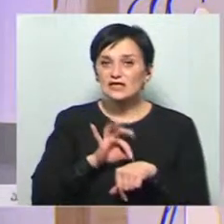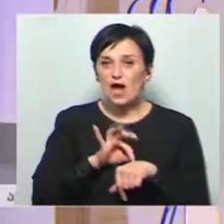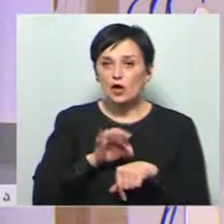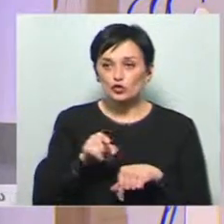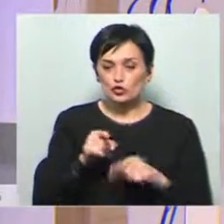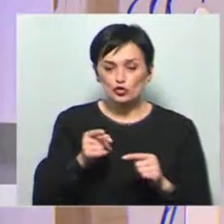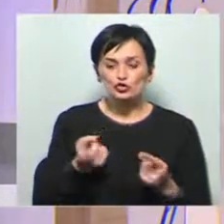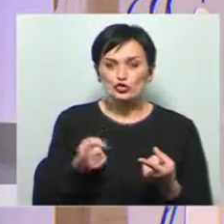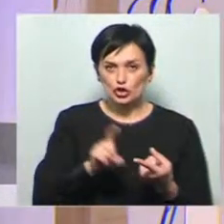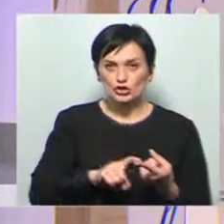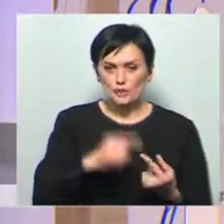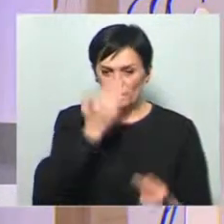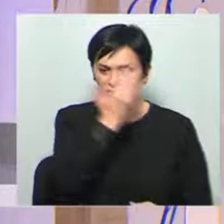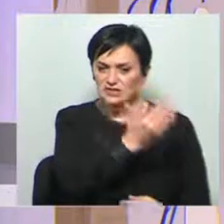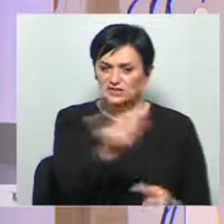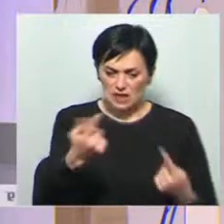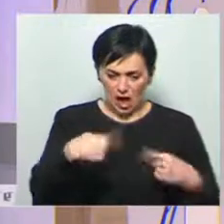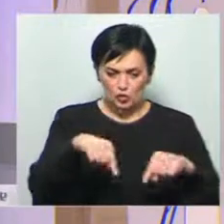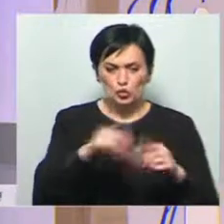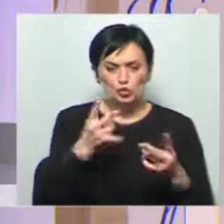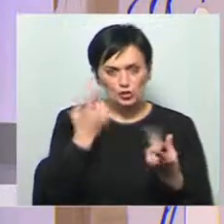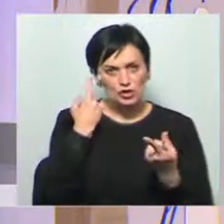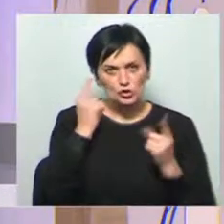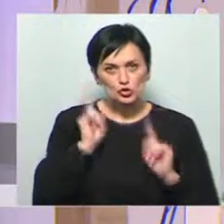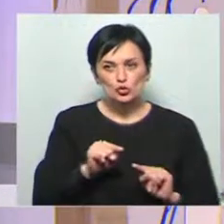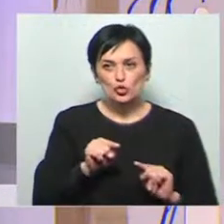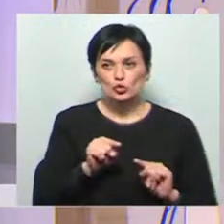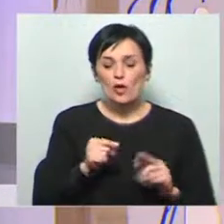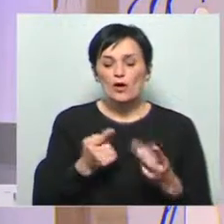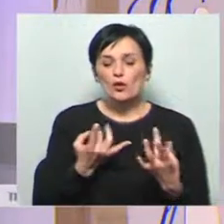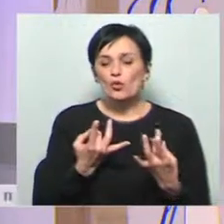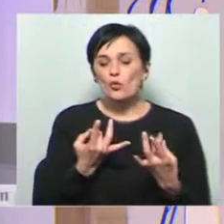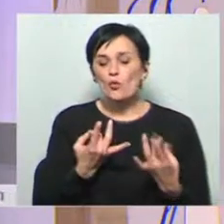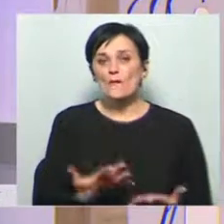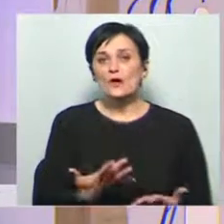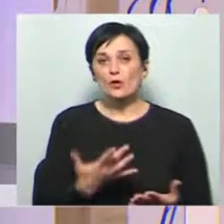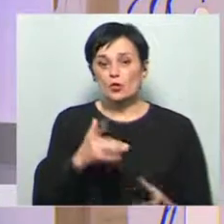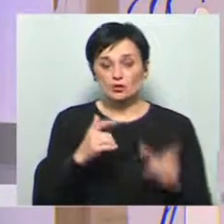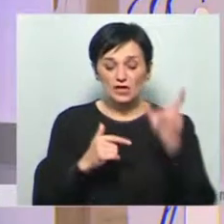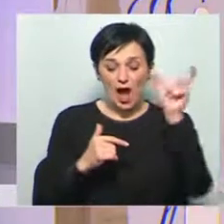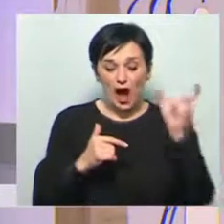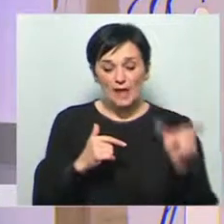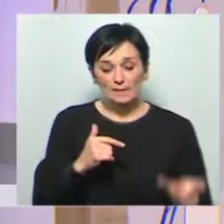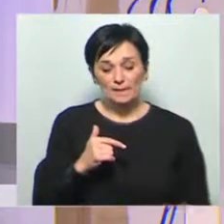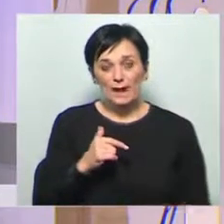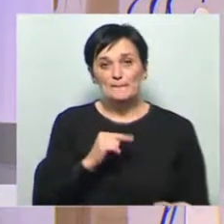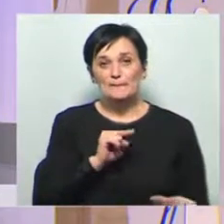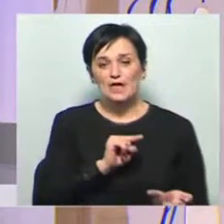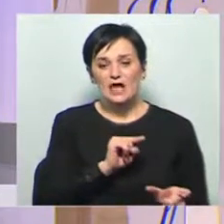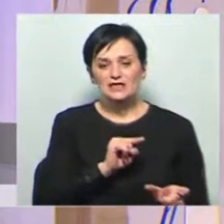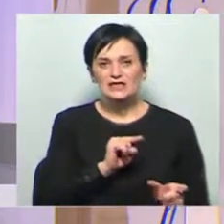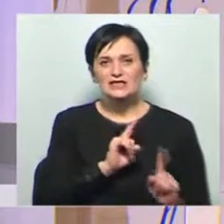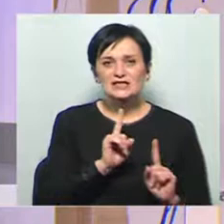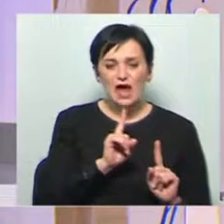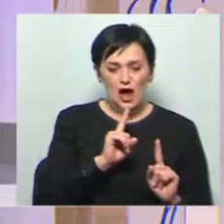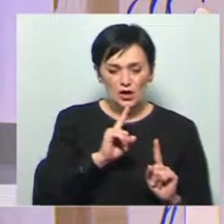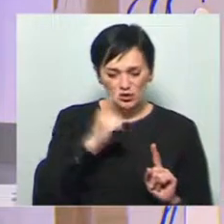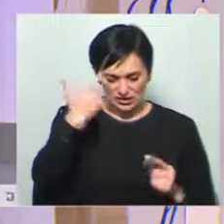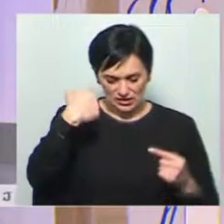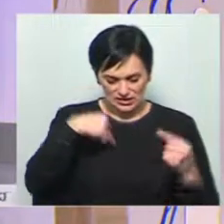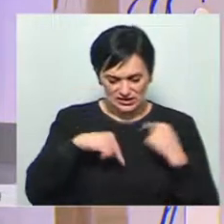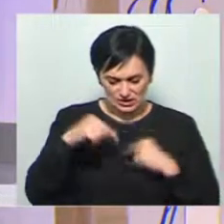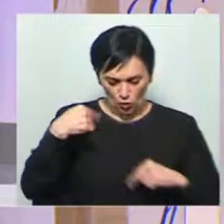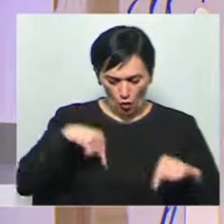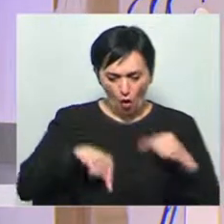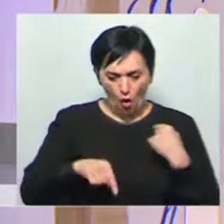რომლის შესახებ უნდა იცოდეს საზოგადოებამ, რომელმაც შეიძლება არაუბრალოდ ადამიანის ესა თუ ის სისტემა დააზარალოს